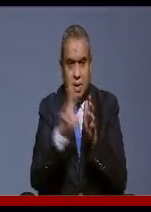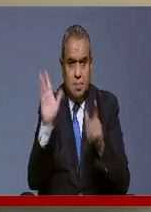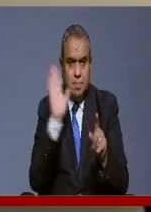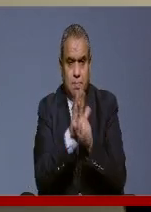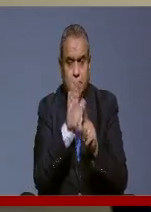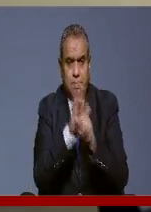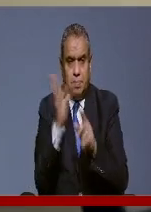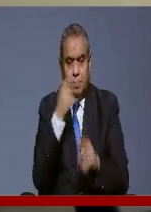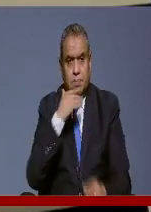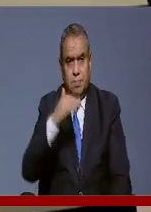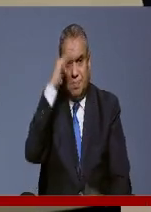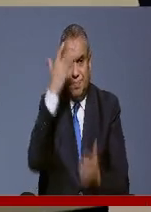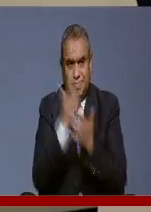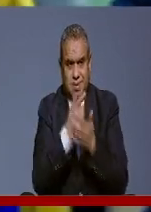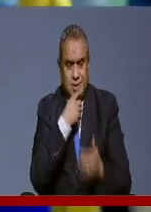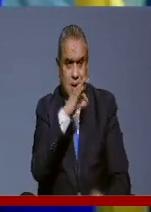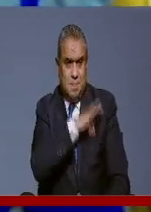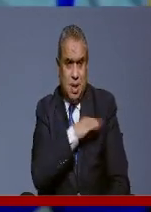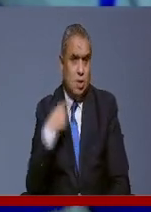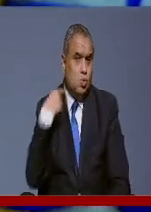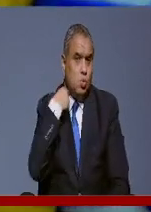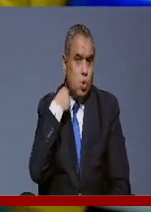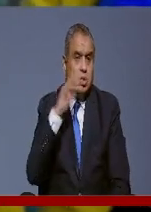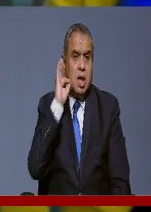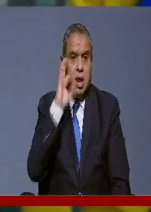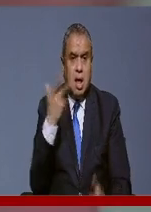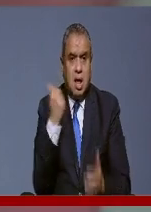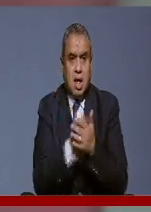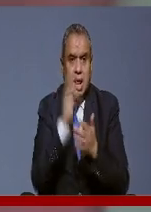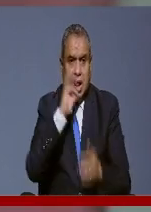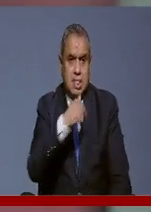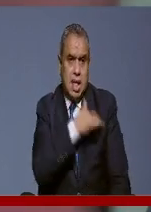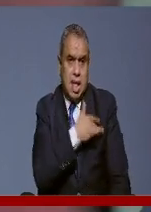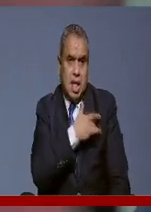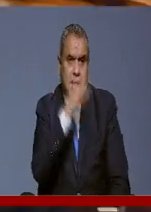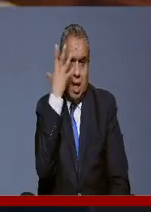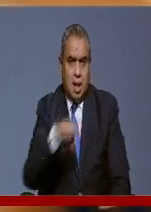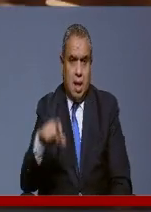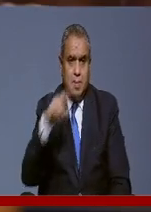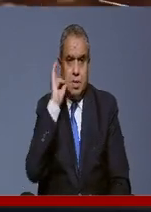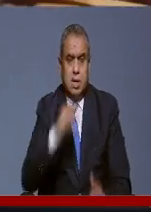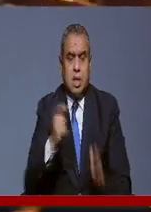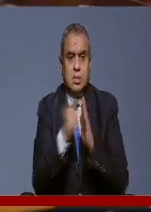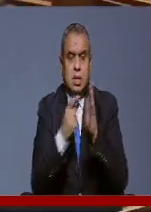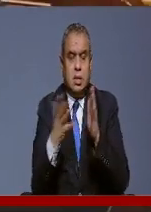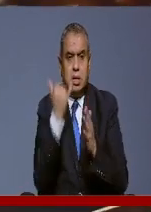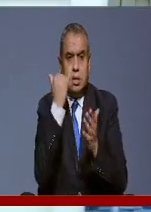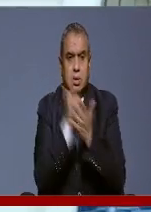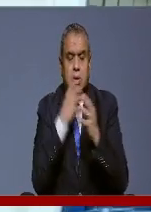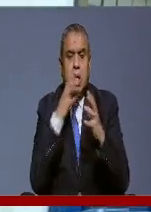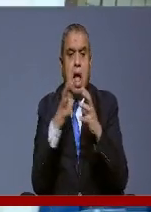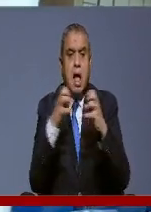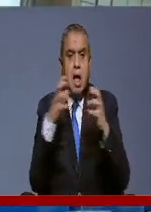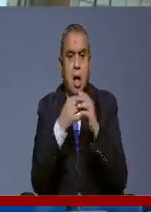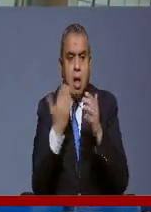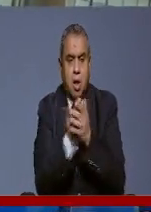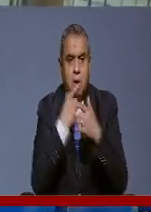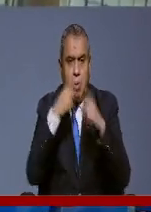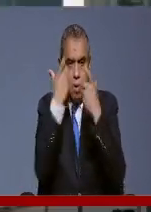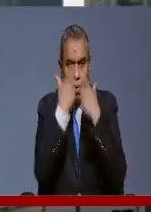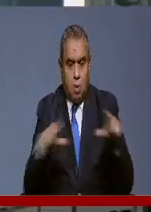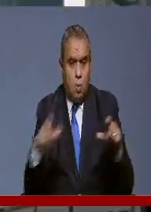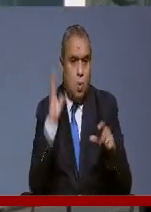بالنسبه لهم مش مكسب وخساره الموضوع ايمان بان الحكايه حكايه وطن هكتبها